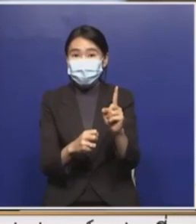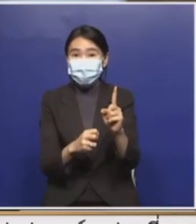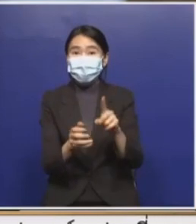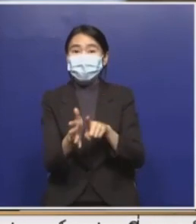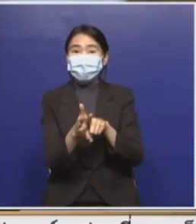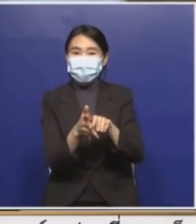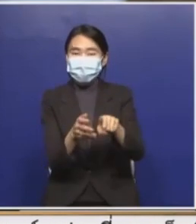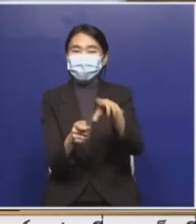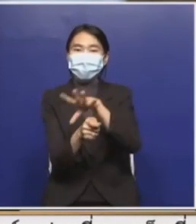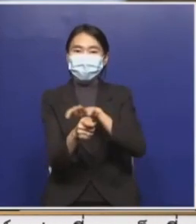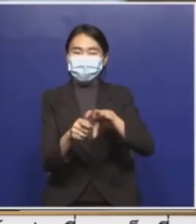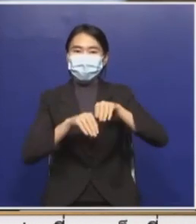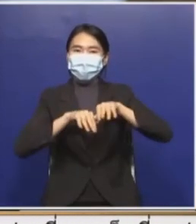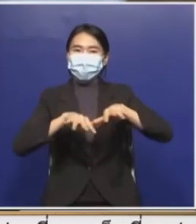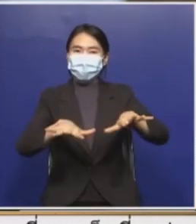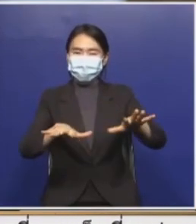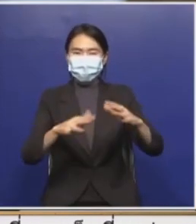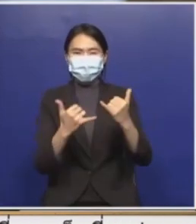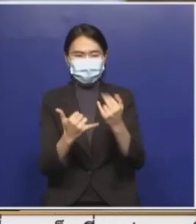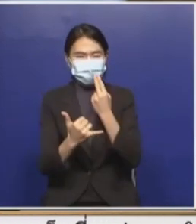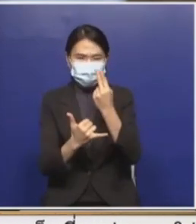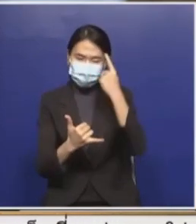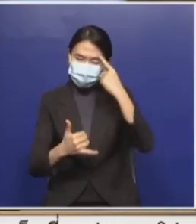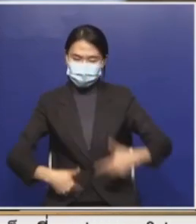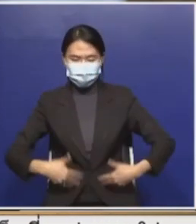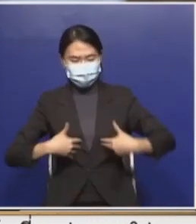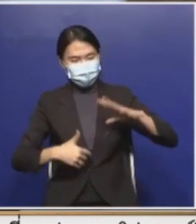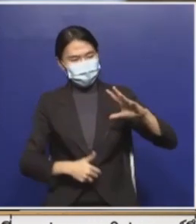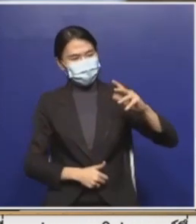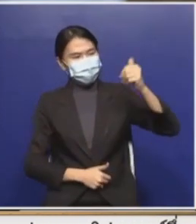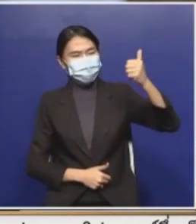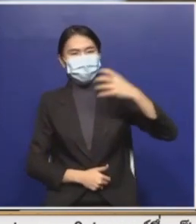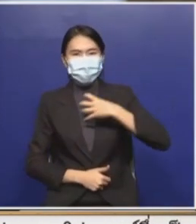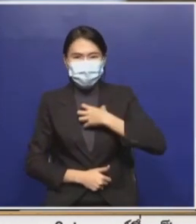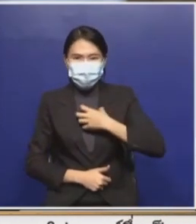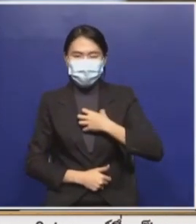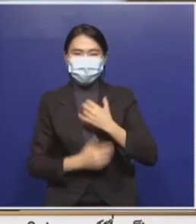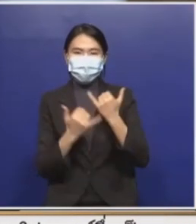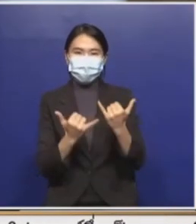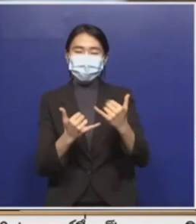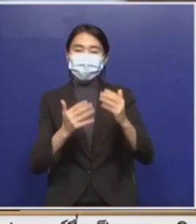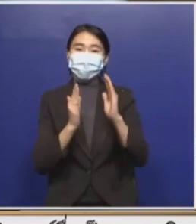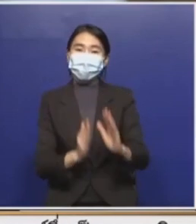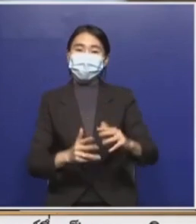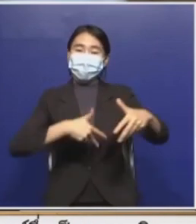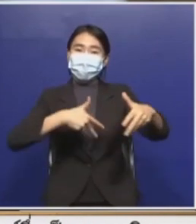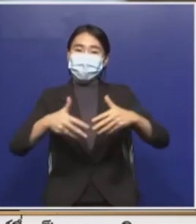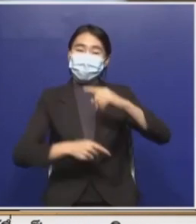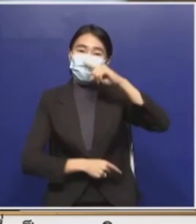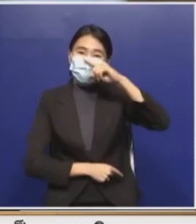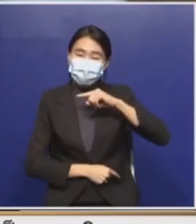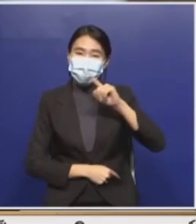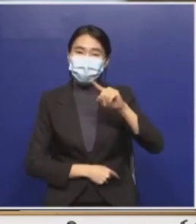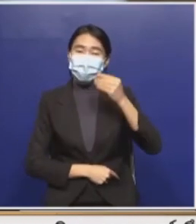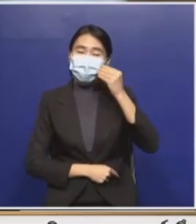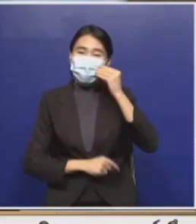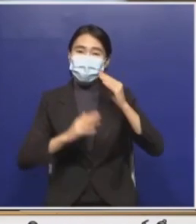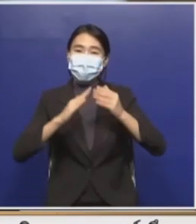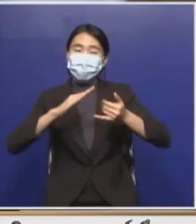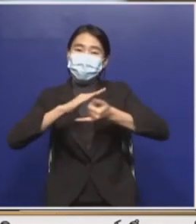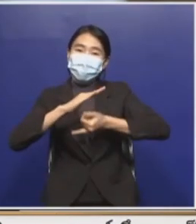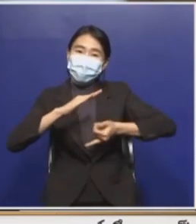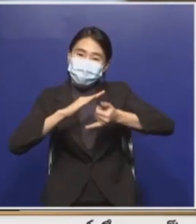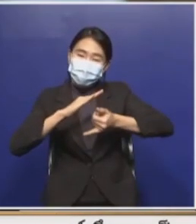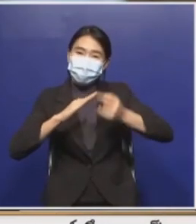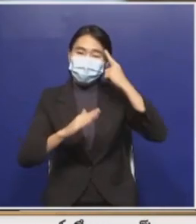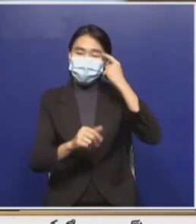การแพร่ระบาดของโควิด-19 วันนี้ทำให้ประชาชนต้องอยู่บ้านไม่มี